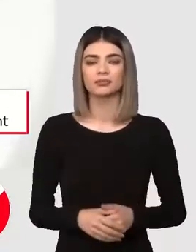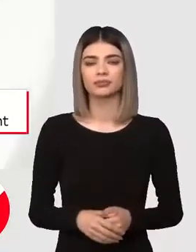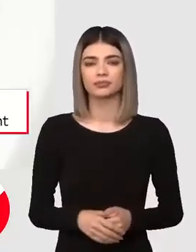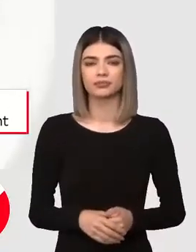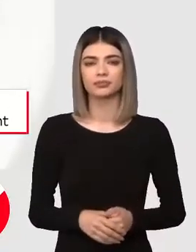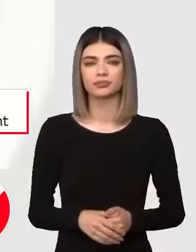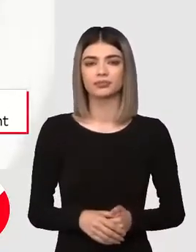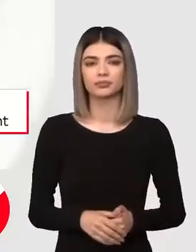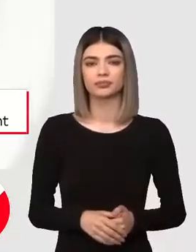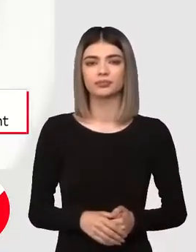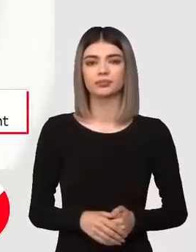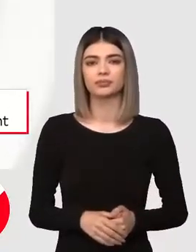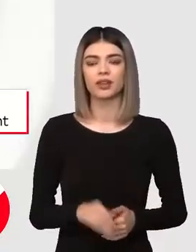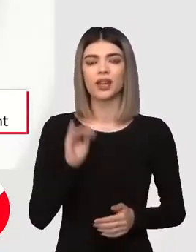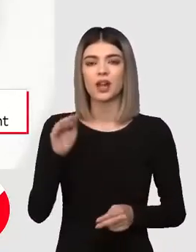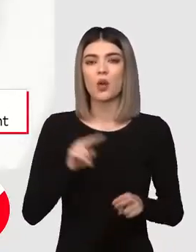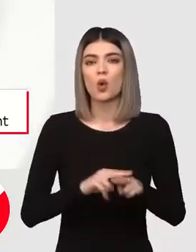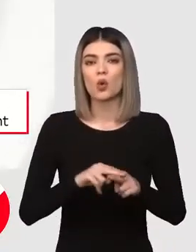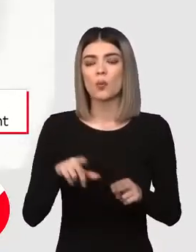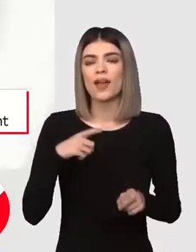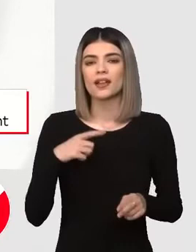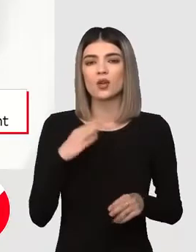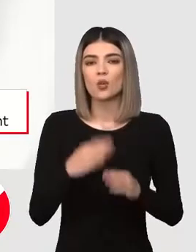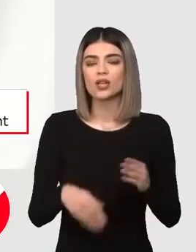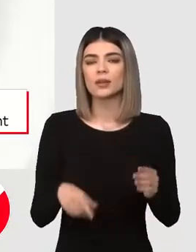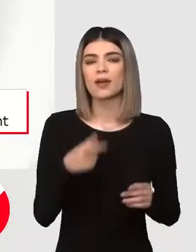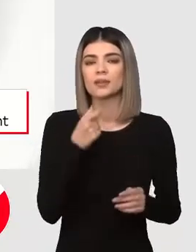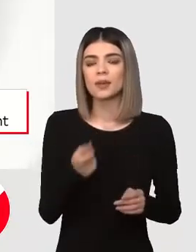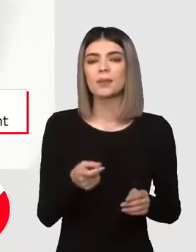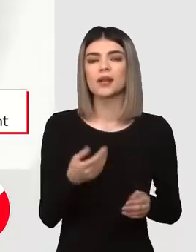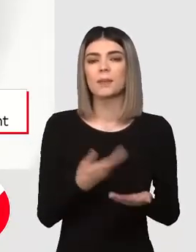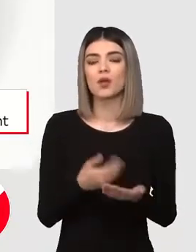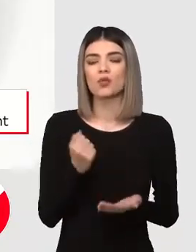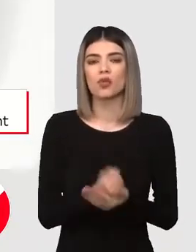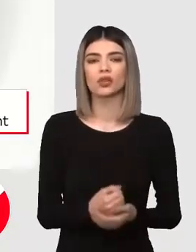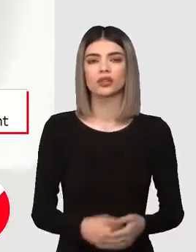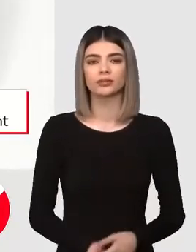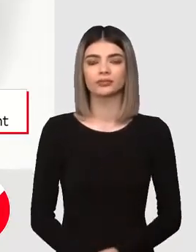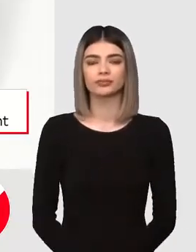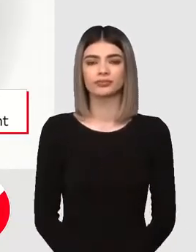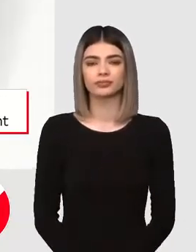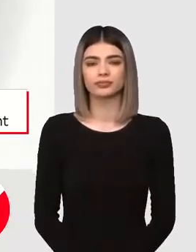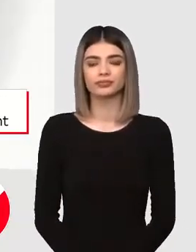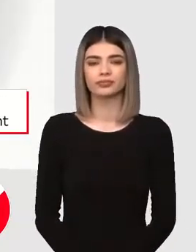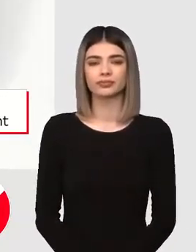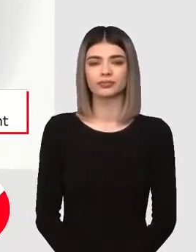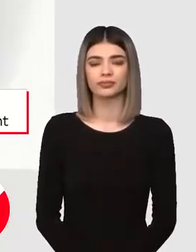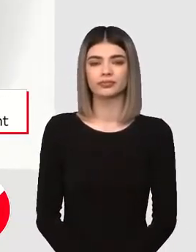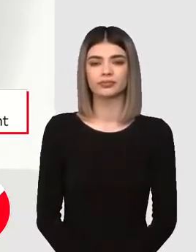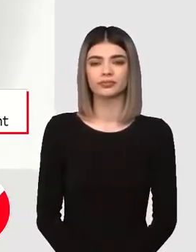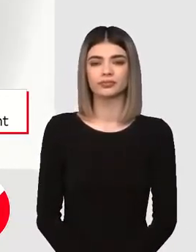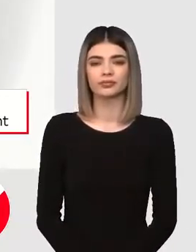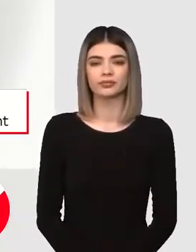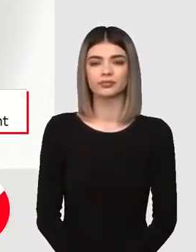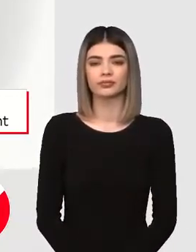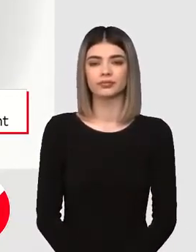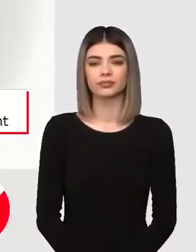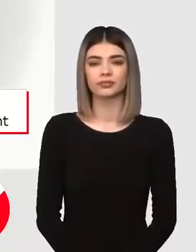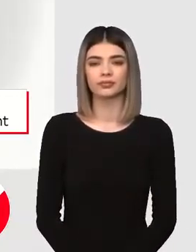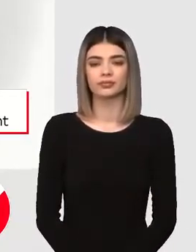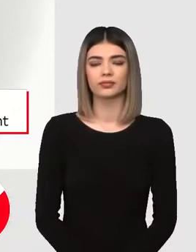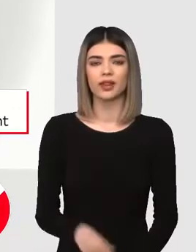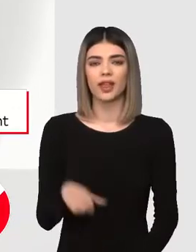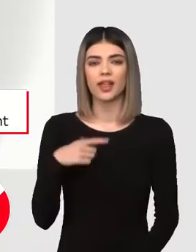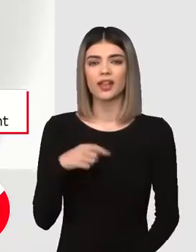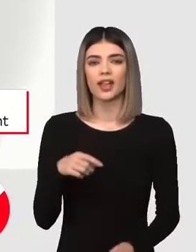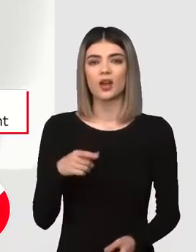FNews în Franța. Bună, Marcela, cum a decurs această ultimă săptămână electorală? Bună ziua! A fost o săptămână foarte